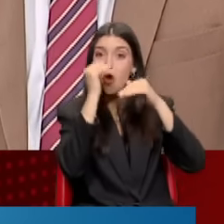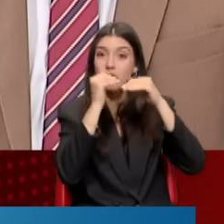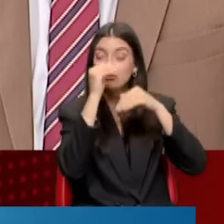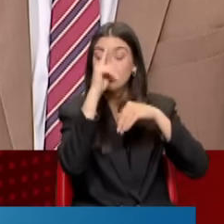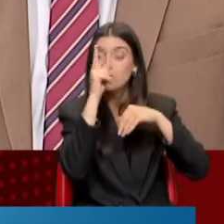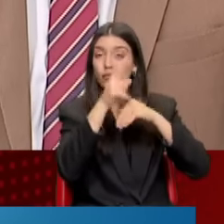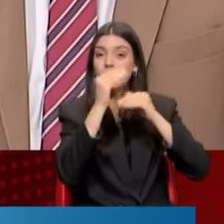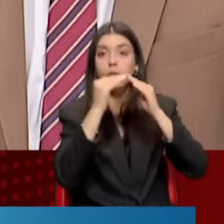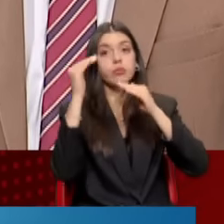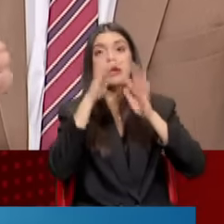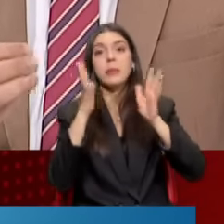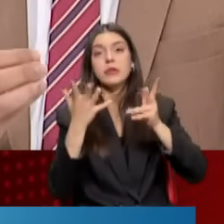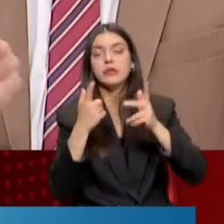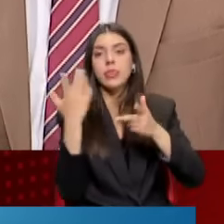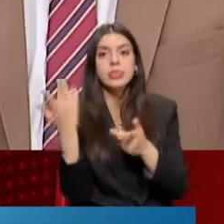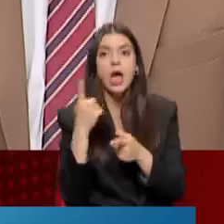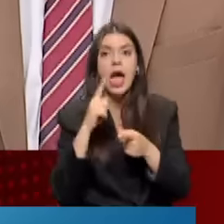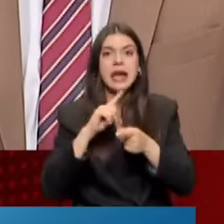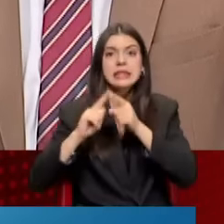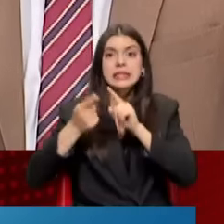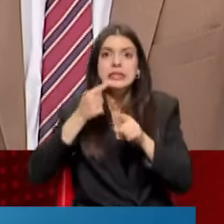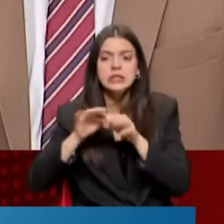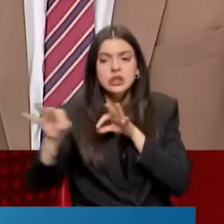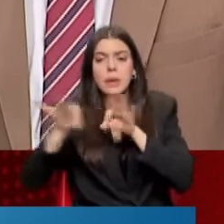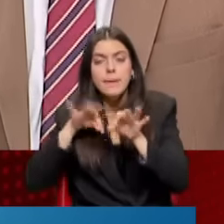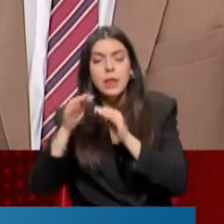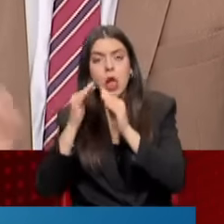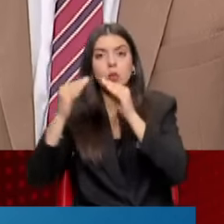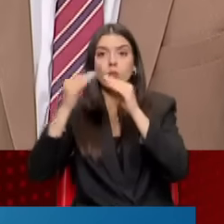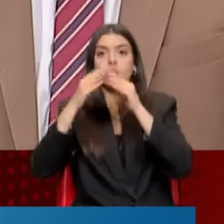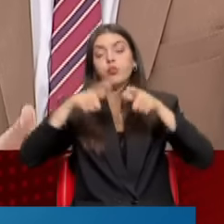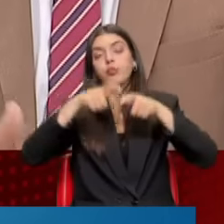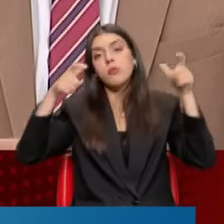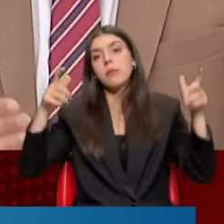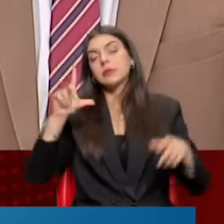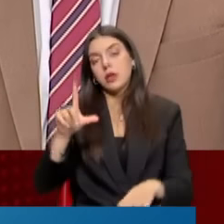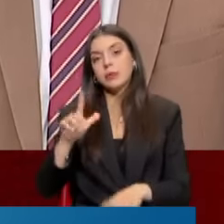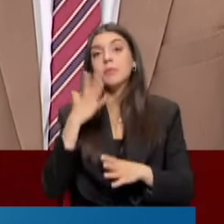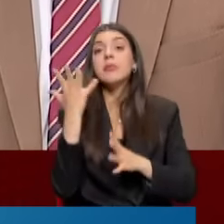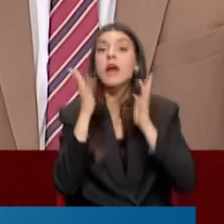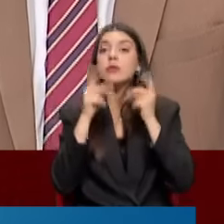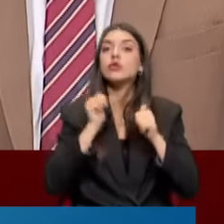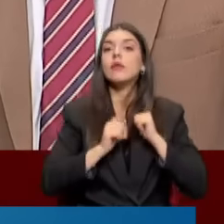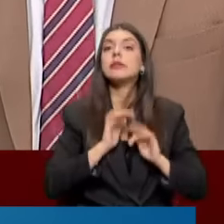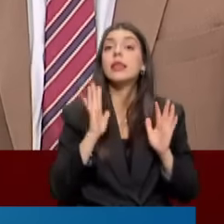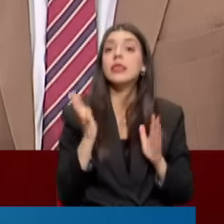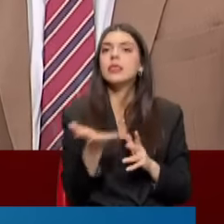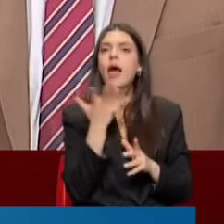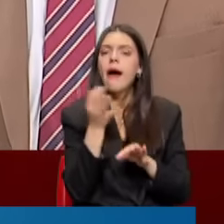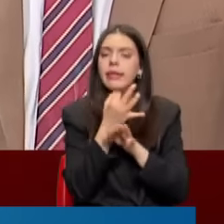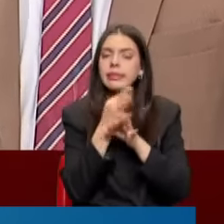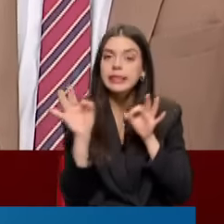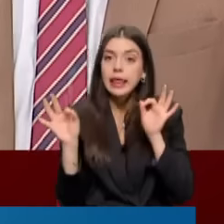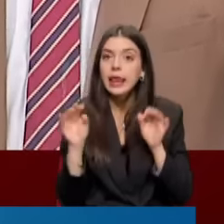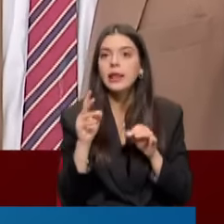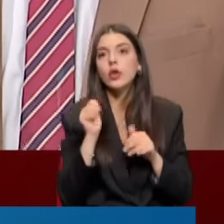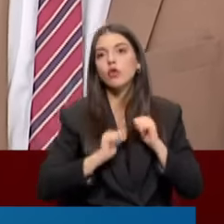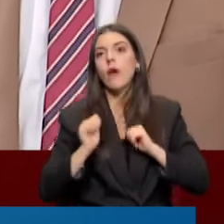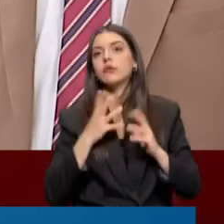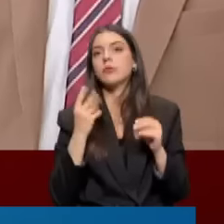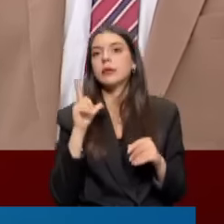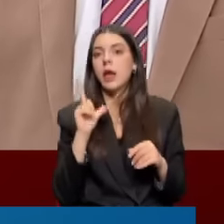kalmayacak halihazırda Bizim daha stratejik büyümemiz lazım aynen yani şöyle ifade edeyim daha fazla üniversiteye değil daha nitelikli üniversiteye ihtiyaç